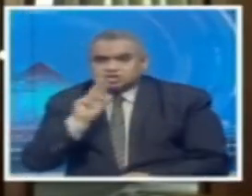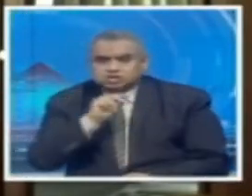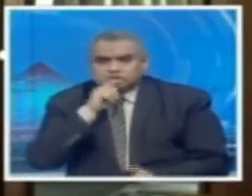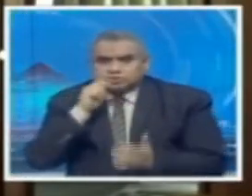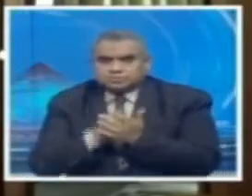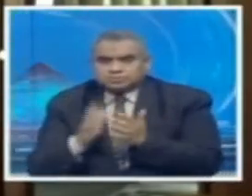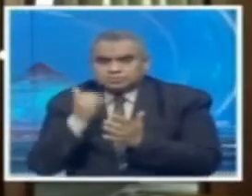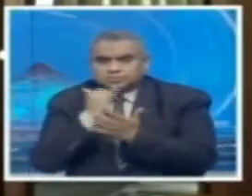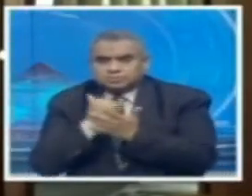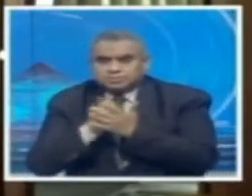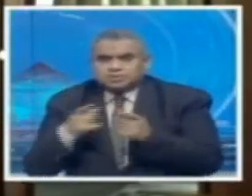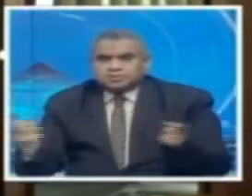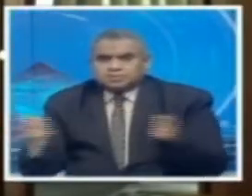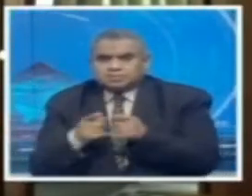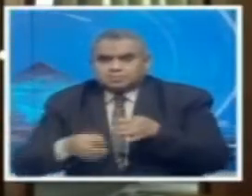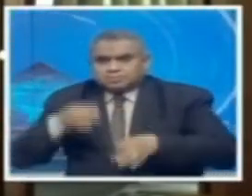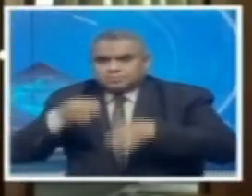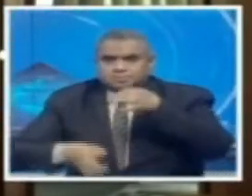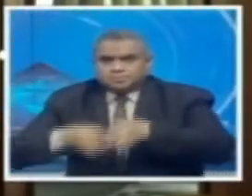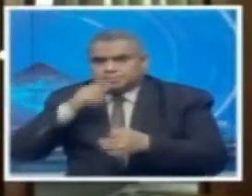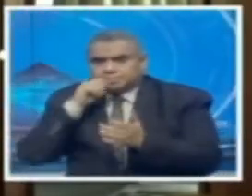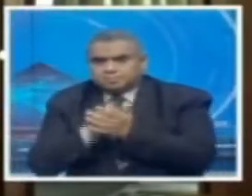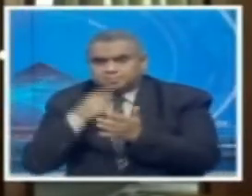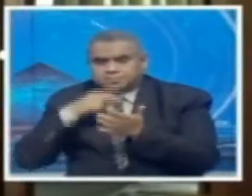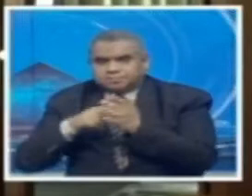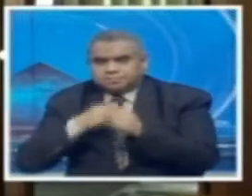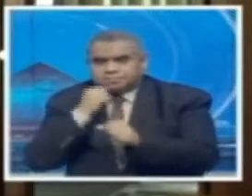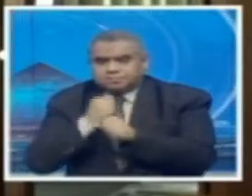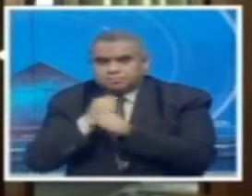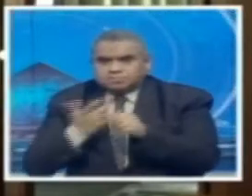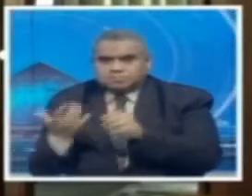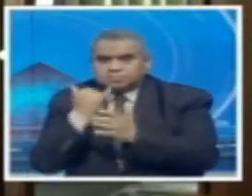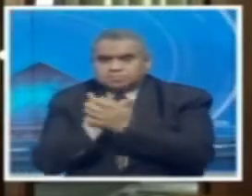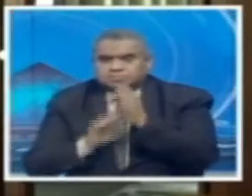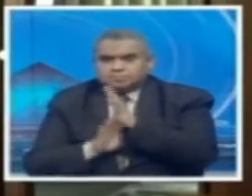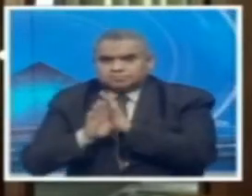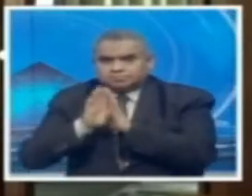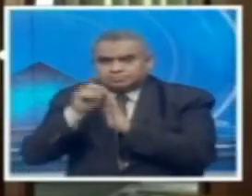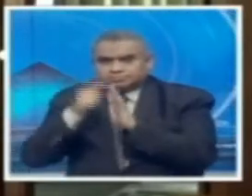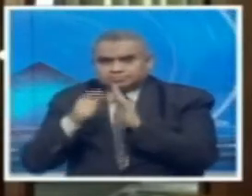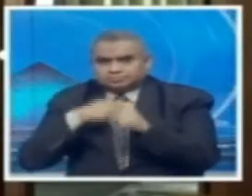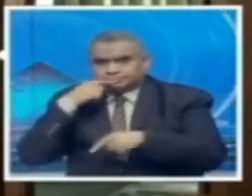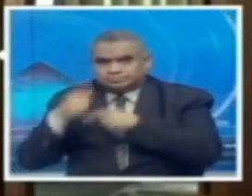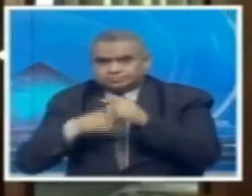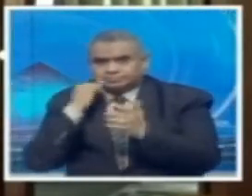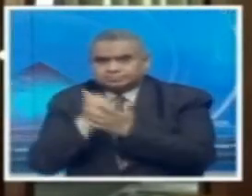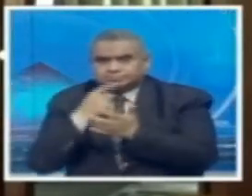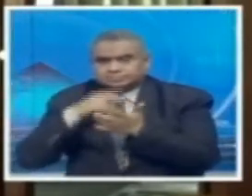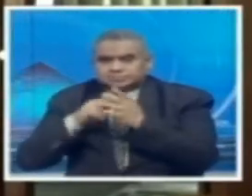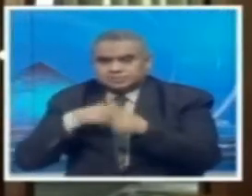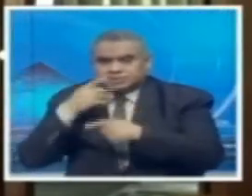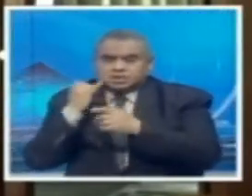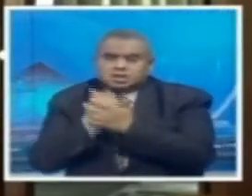بيحدد فيه محاسبة مبسطة للمنشآت متناهية الصغر، بيقول إن أنا هعمل ضريبة قطعية للممول اللي رقم